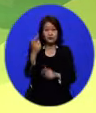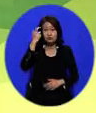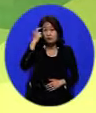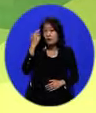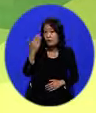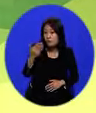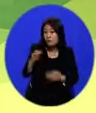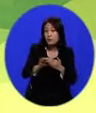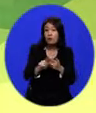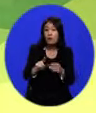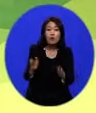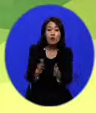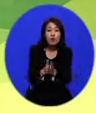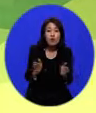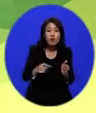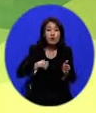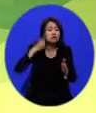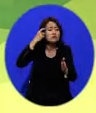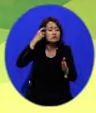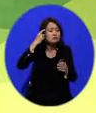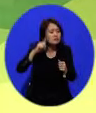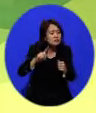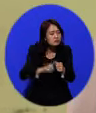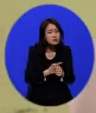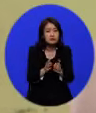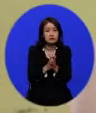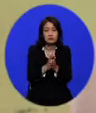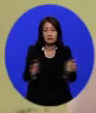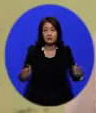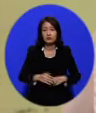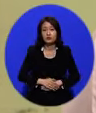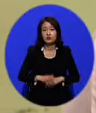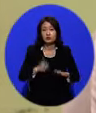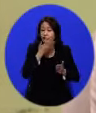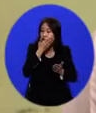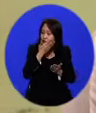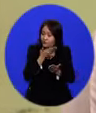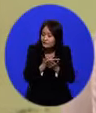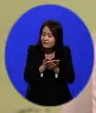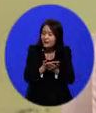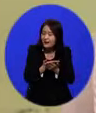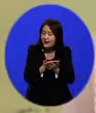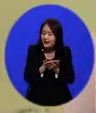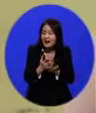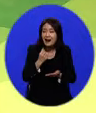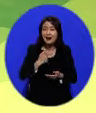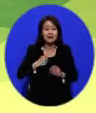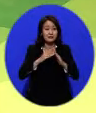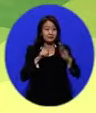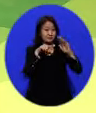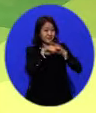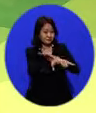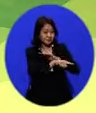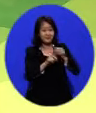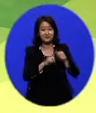하면 우리가 뭐를 시작한다고 그랬어요? 생각을 시작하는 거지. 그래서 오늘 중요한 팁을 하나 얻었어요. 자, 집에 가서 어떻게?